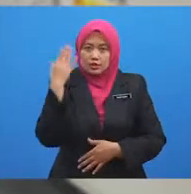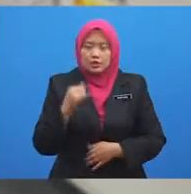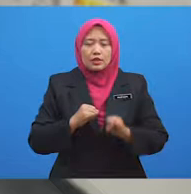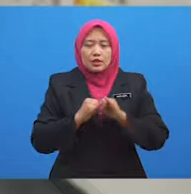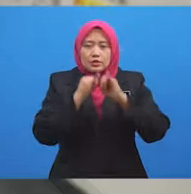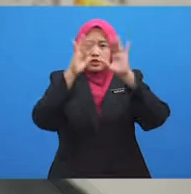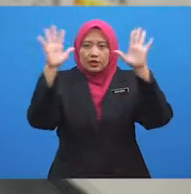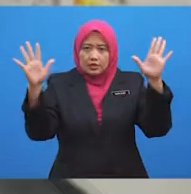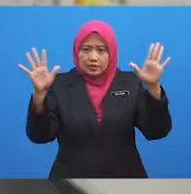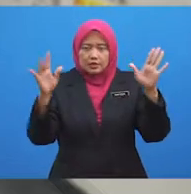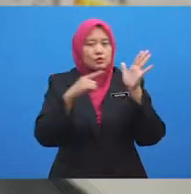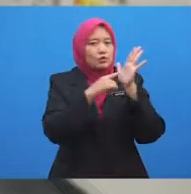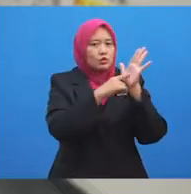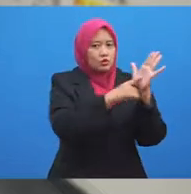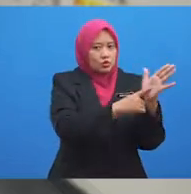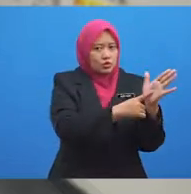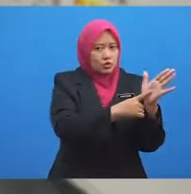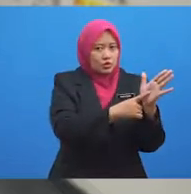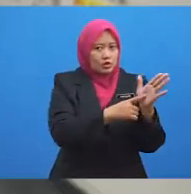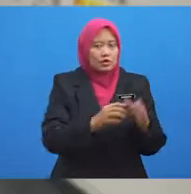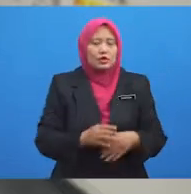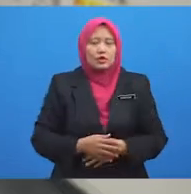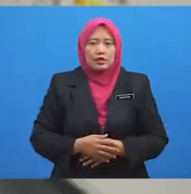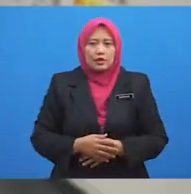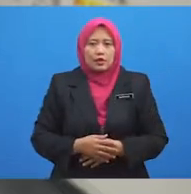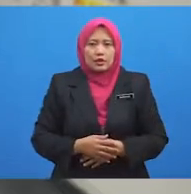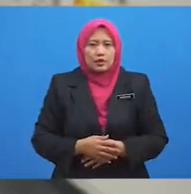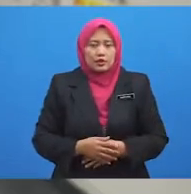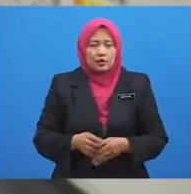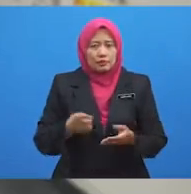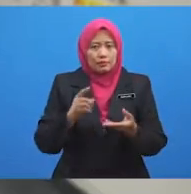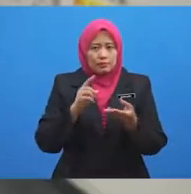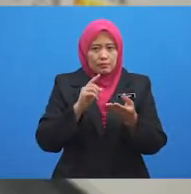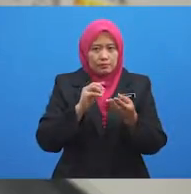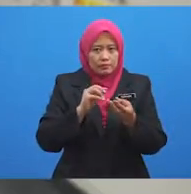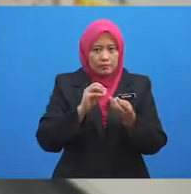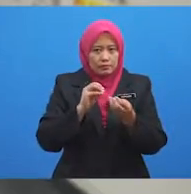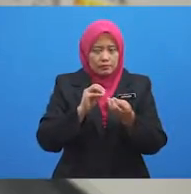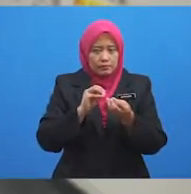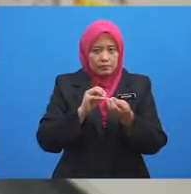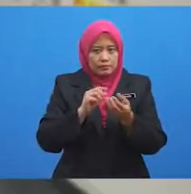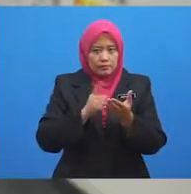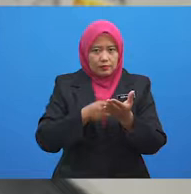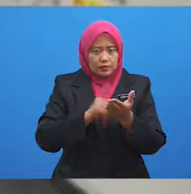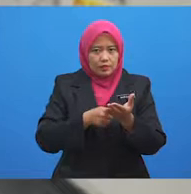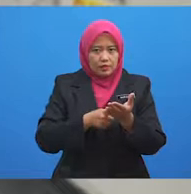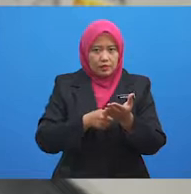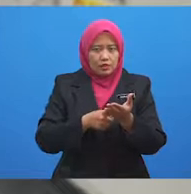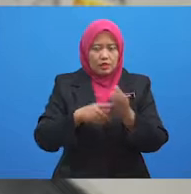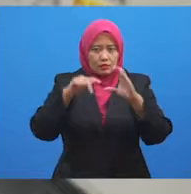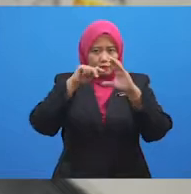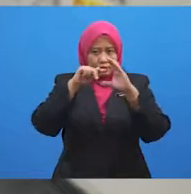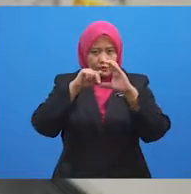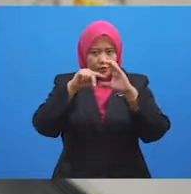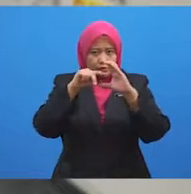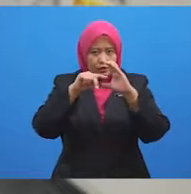jelas menunjukkan bahawa bilangan proton bagi isotop